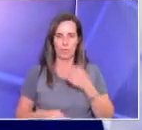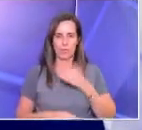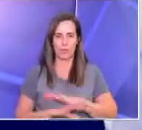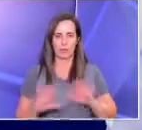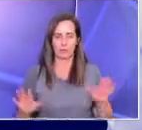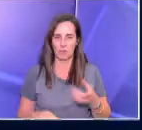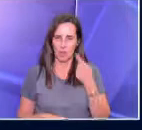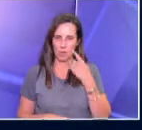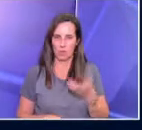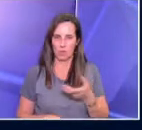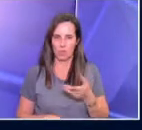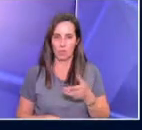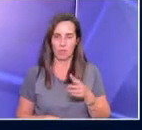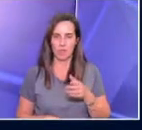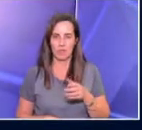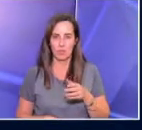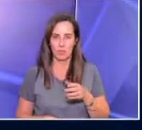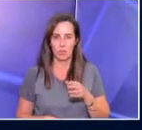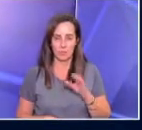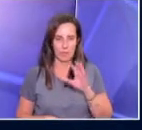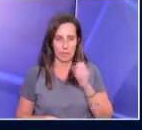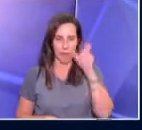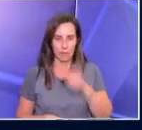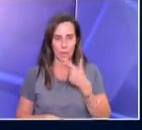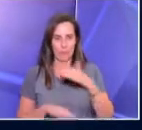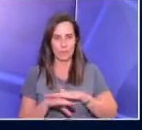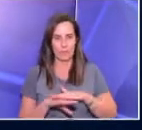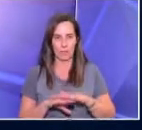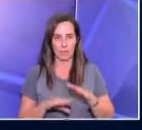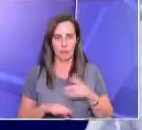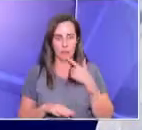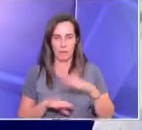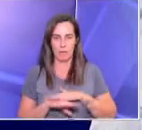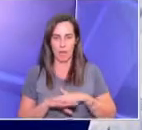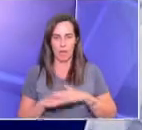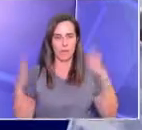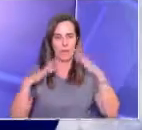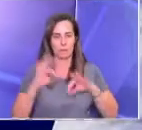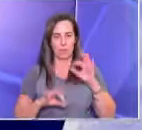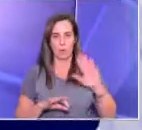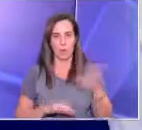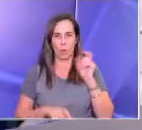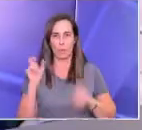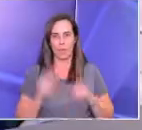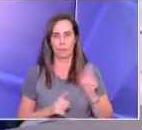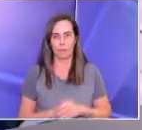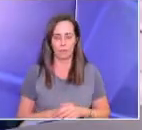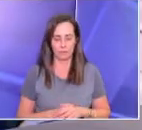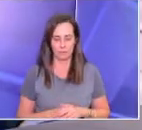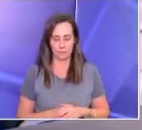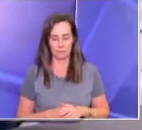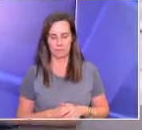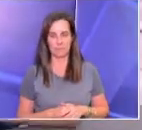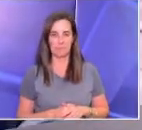בכלל ויכוח. זה לא נראה שכאילו נחצו פה קווים אדומים? אם הוא התנצל, סליחה, רק להעביר. אם בן אדם מתנצל, הוא אומר, נלחצתי בבחירות, כולנו בני אדם. לא נראה שנחצו